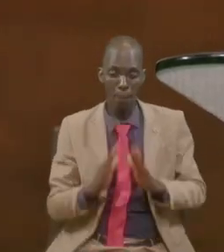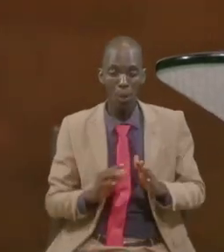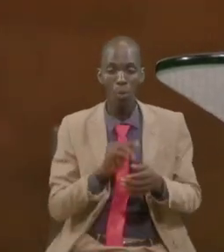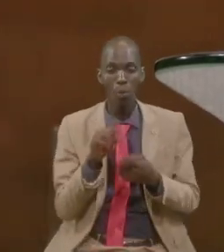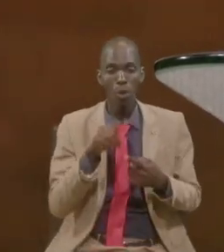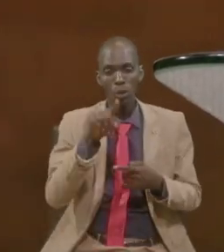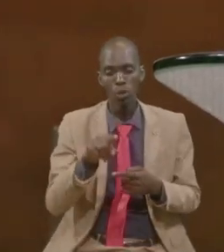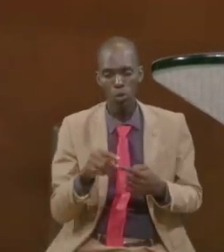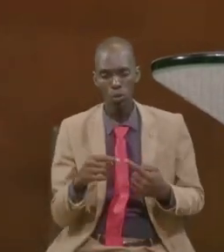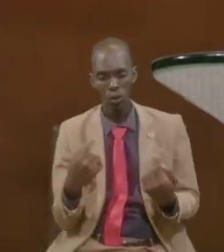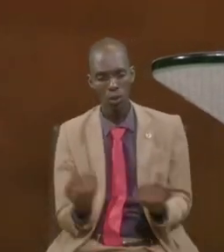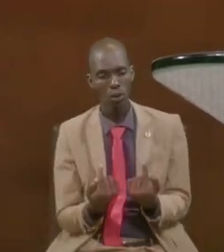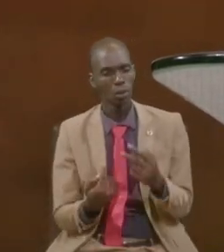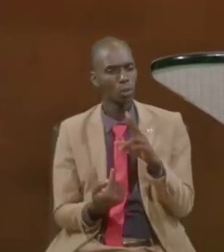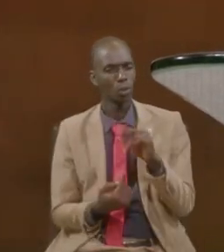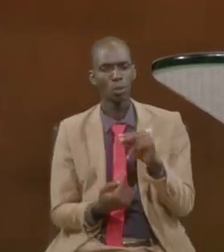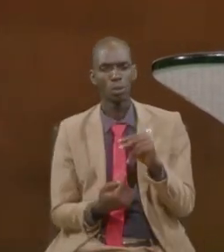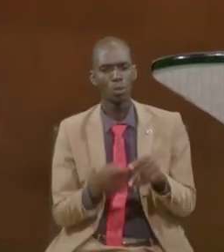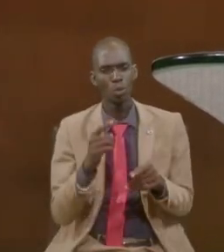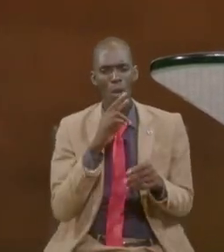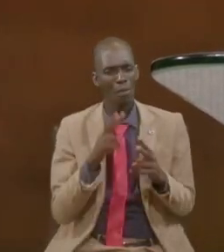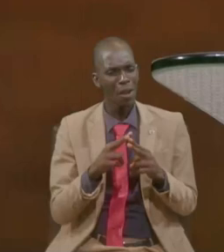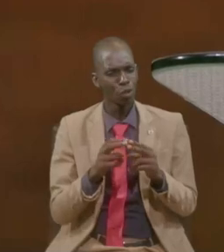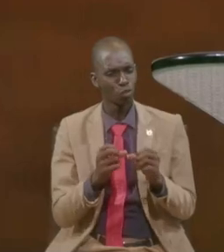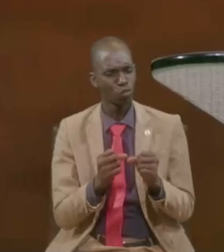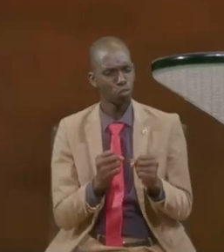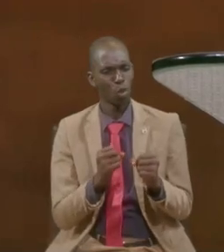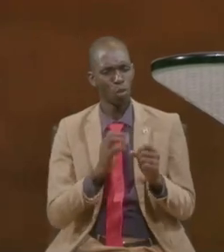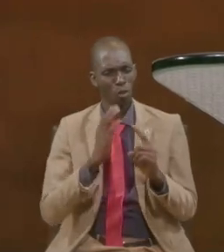mon ami, on aura la paix si tu compromis.